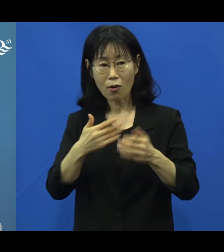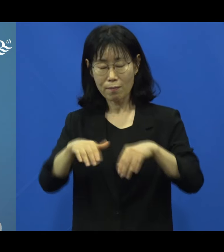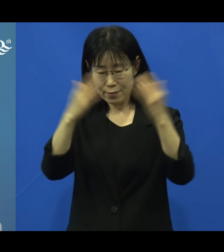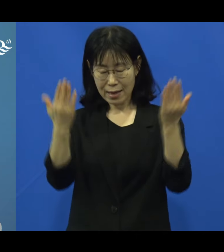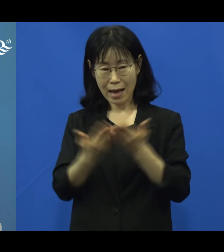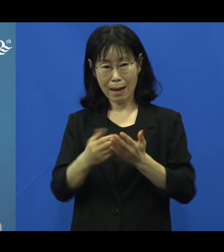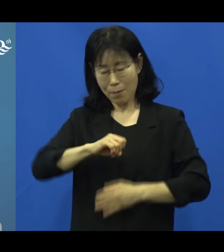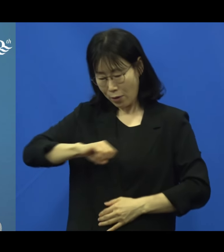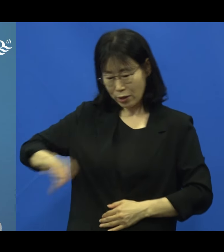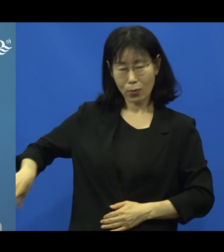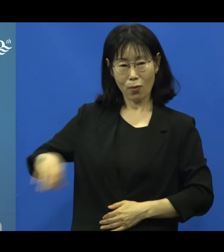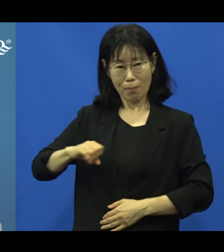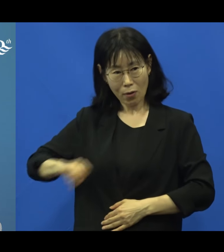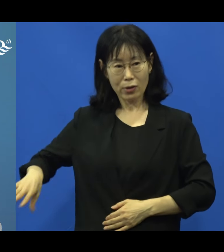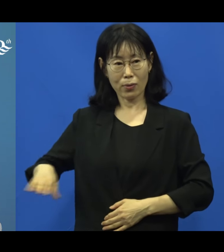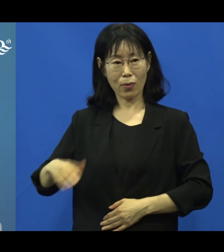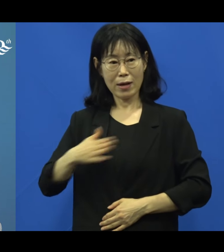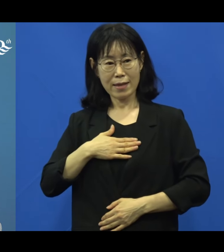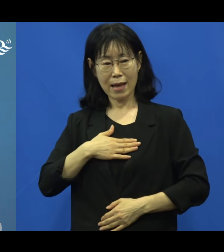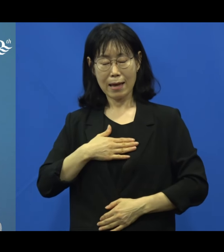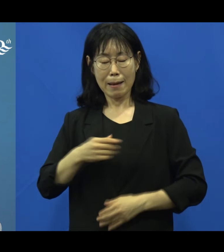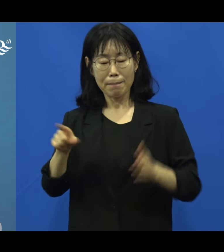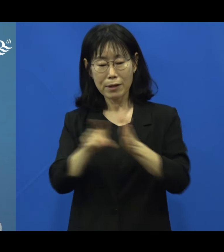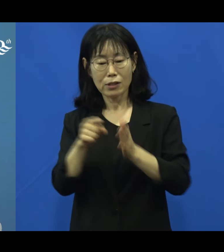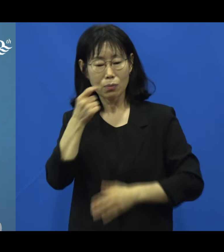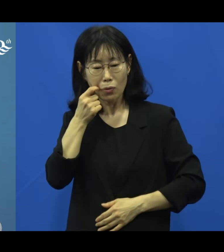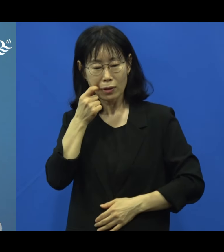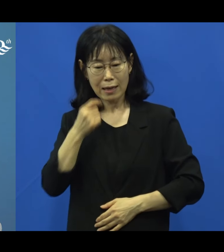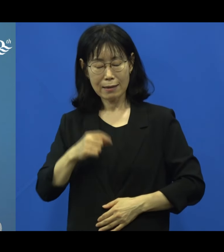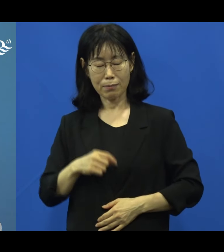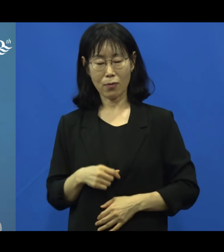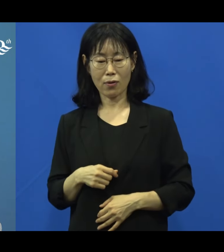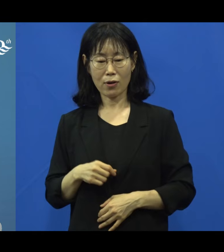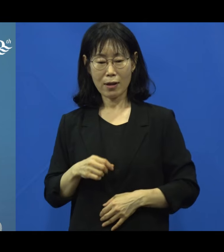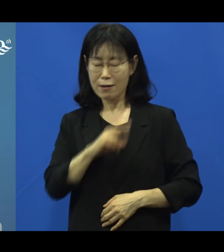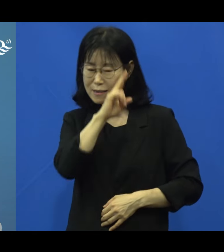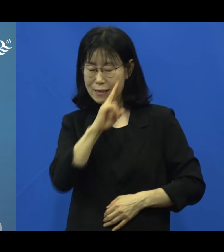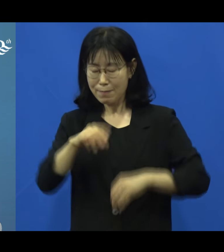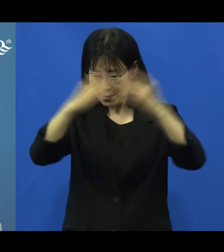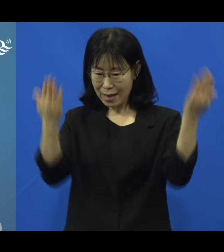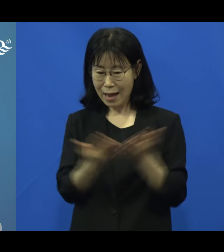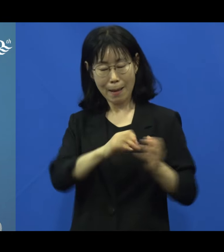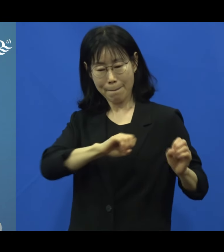옛사람이 죽어야 되는 거예요, 여러분. 그래서 하나님의 말씀 앞에 완전히 굴복하는 거예요.